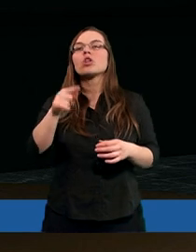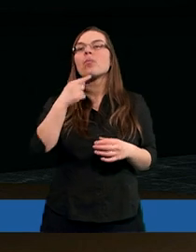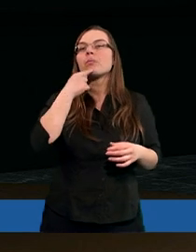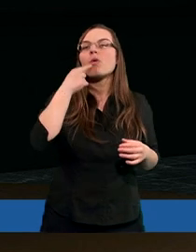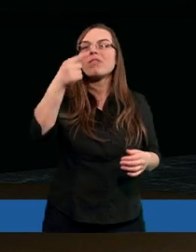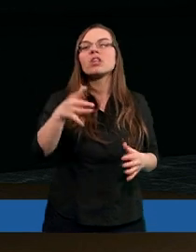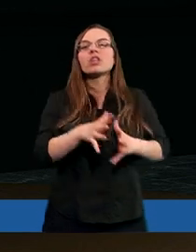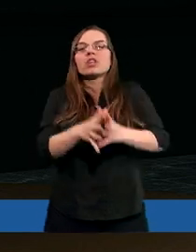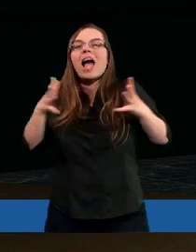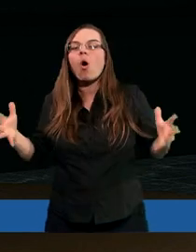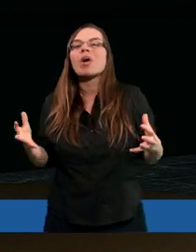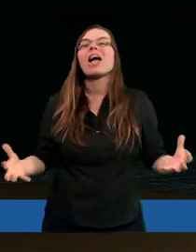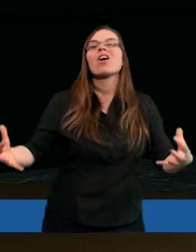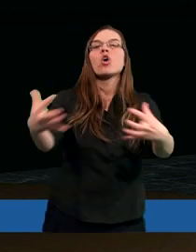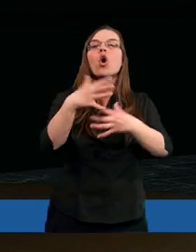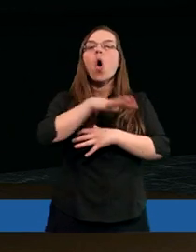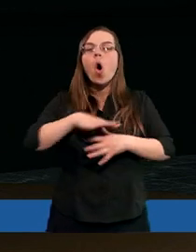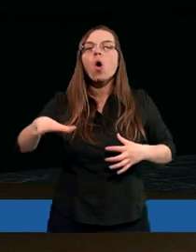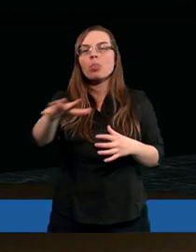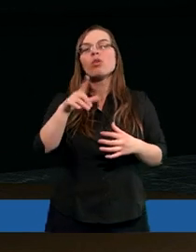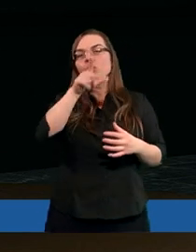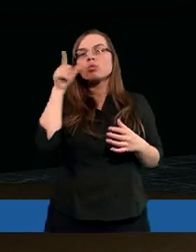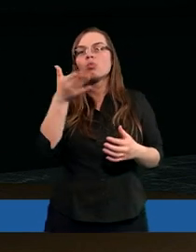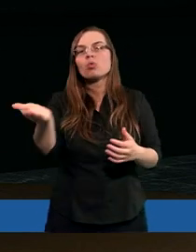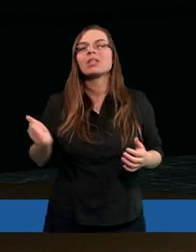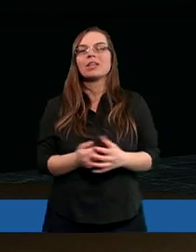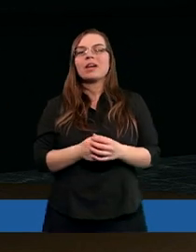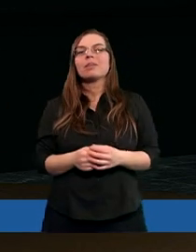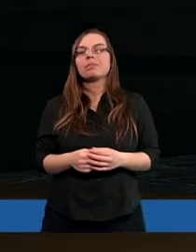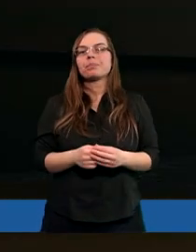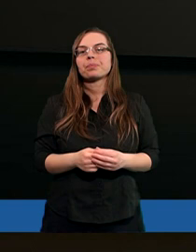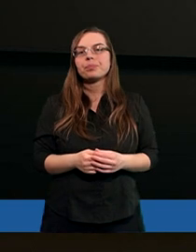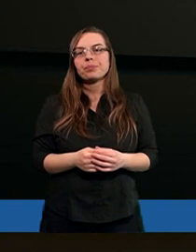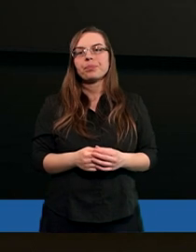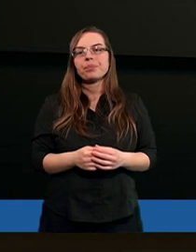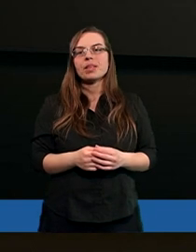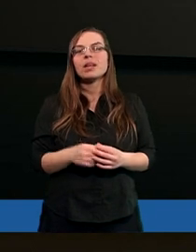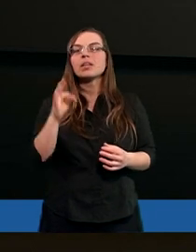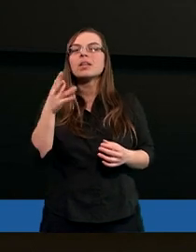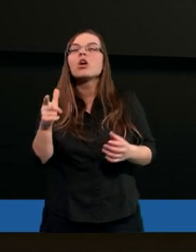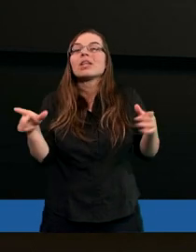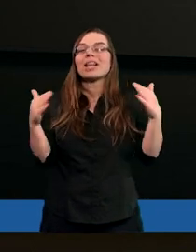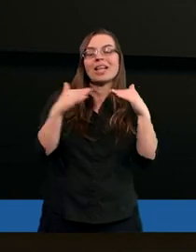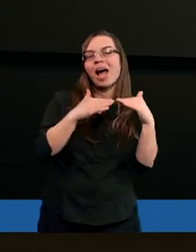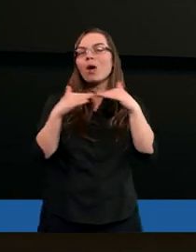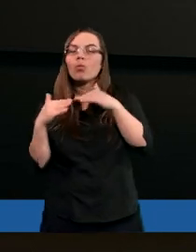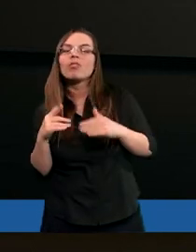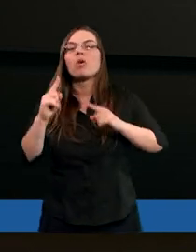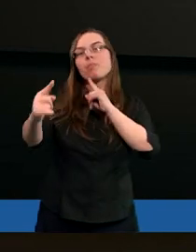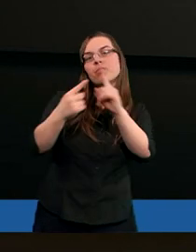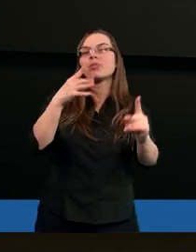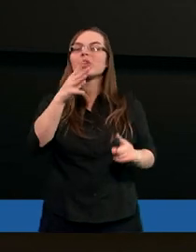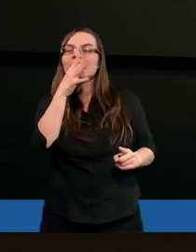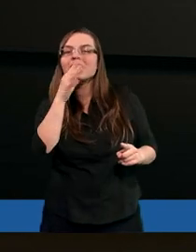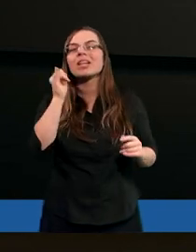szerokiego grona pierwszych chrześcijan. Tak mniej więcej możemy to przedstawić. Zarówno pochodzenia z